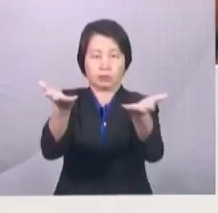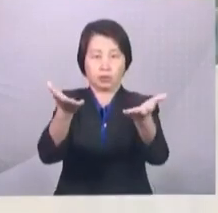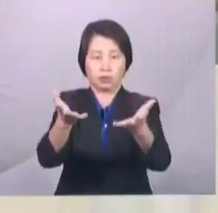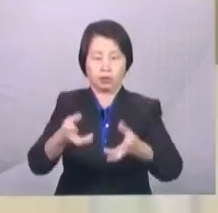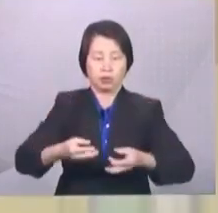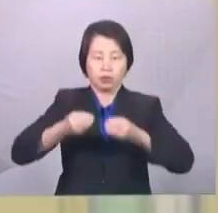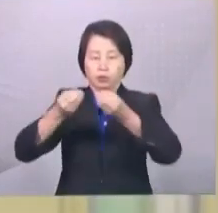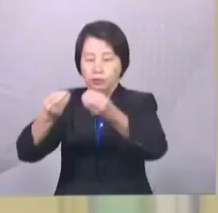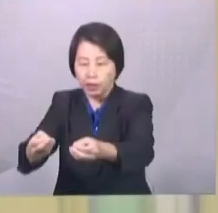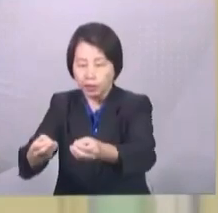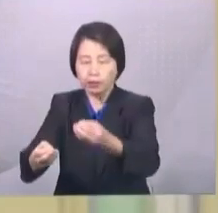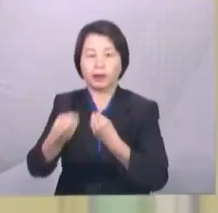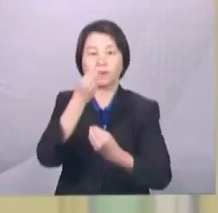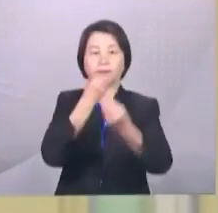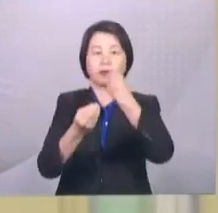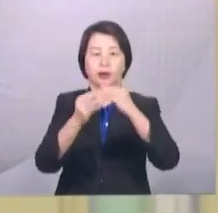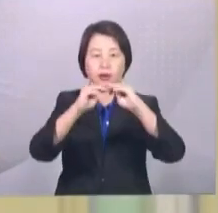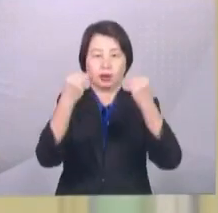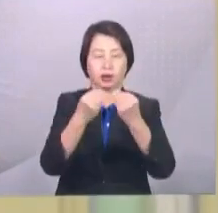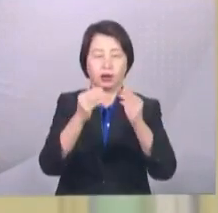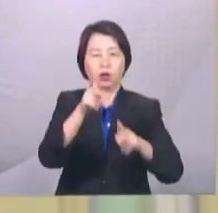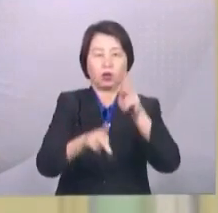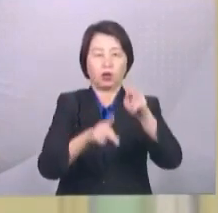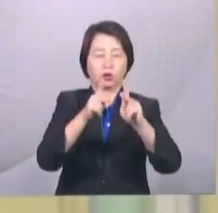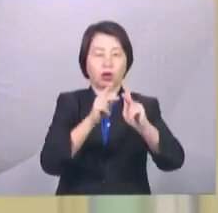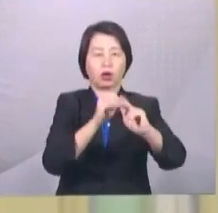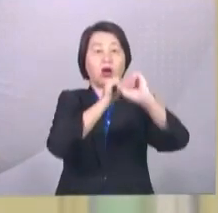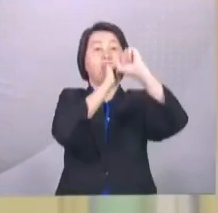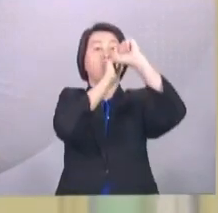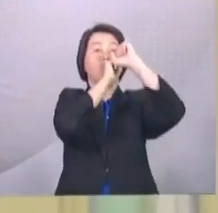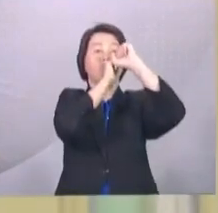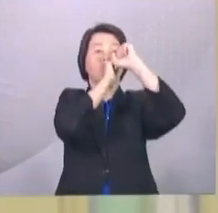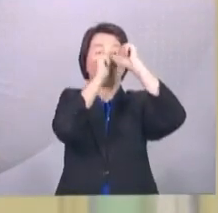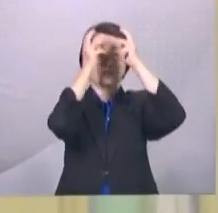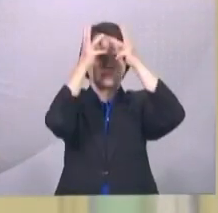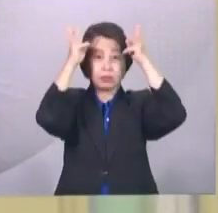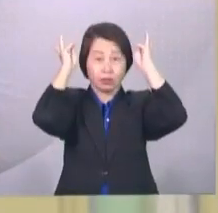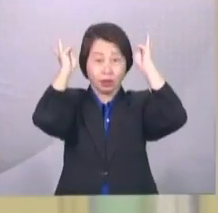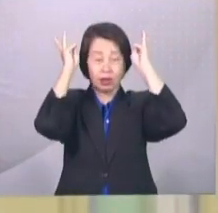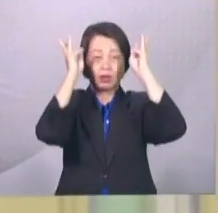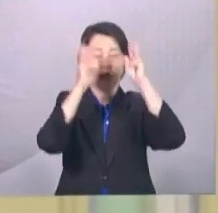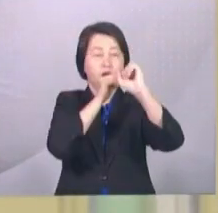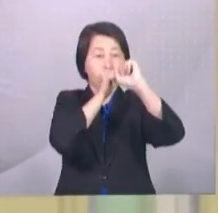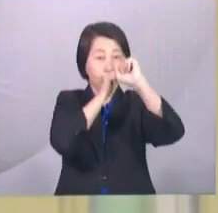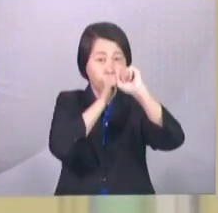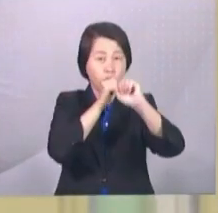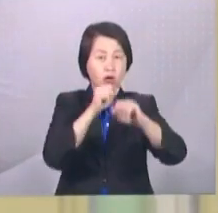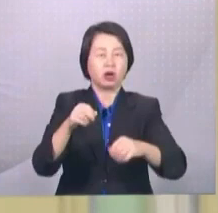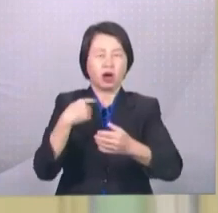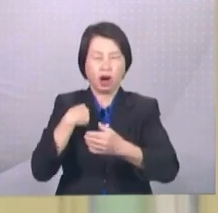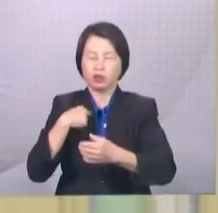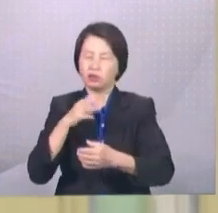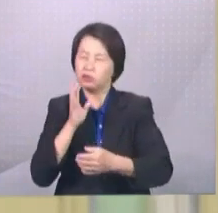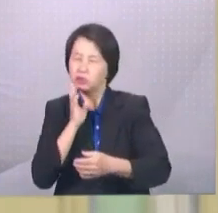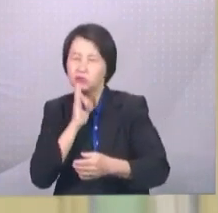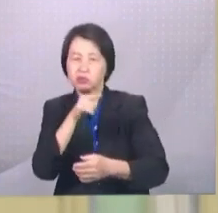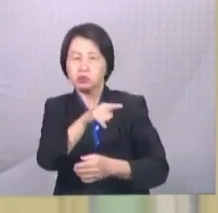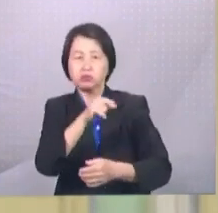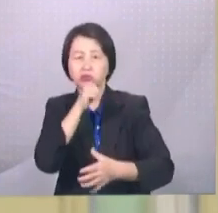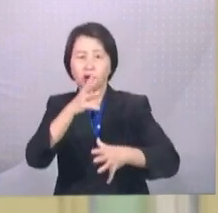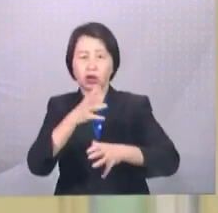pemberian makanan kepada masyarakat orang asli yang ada di antaranya mengatakan mereka tidak mendapat